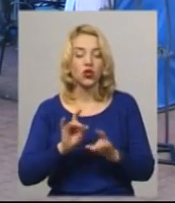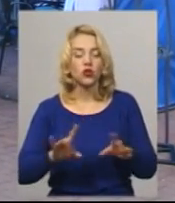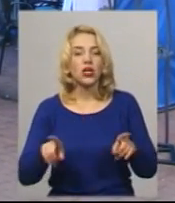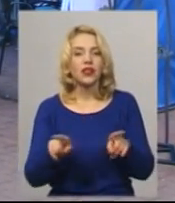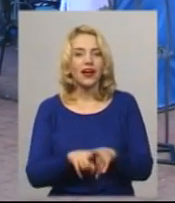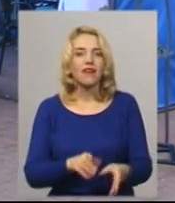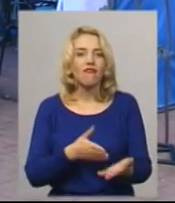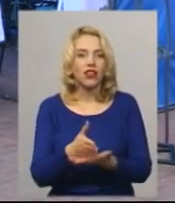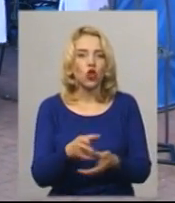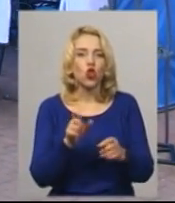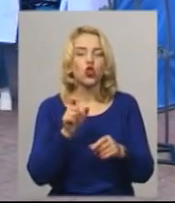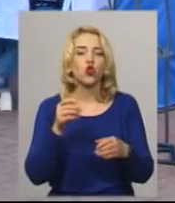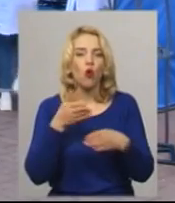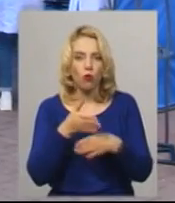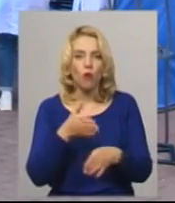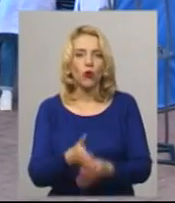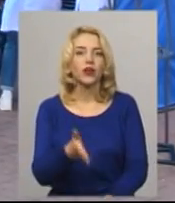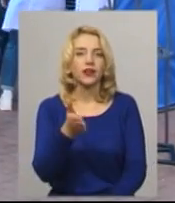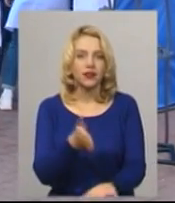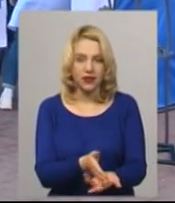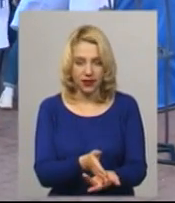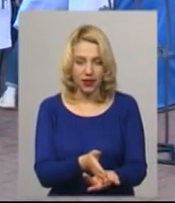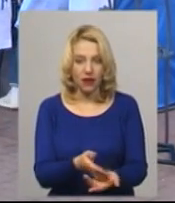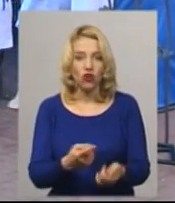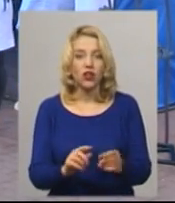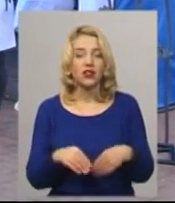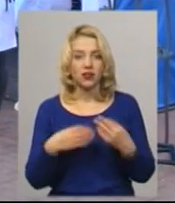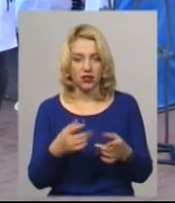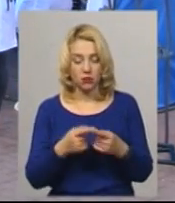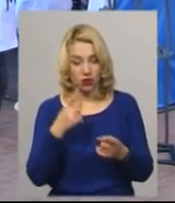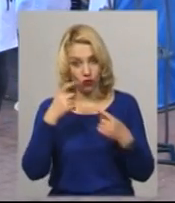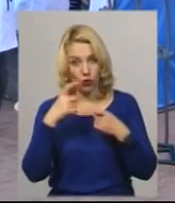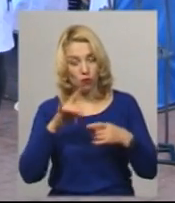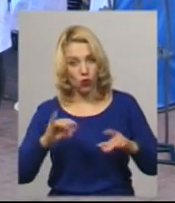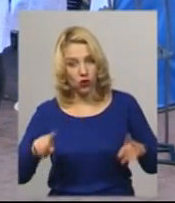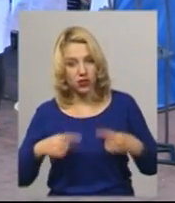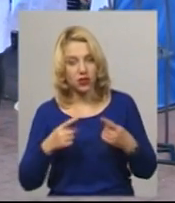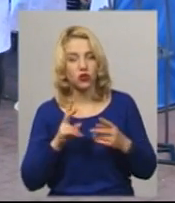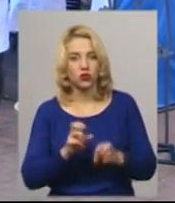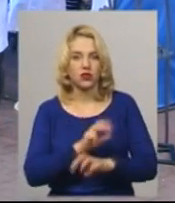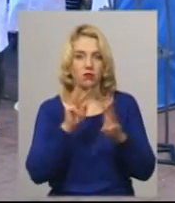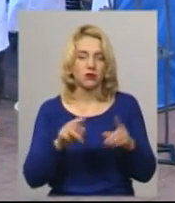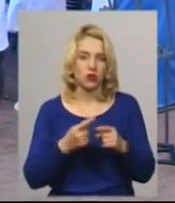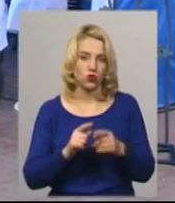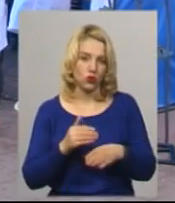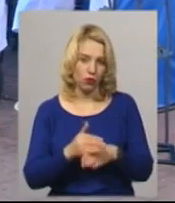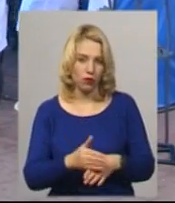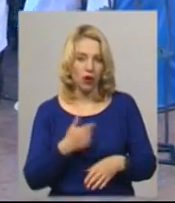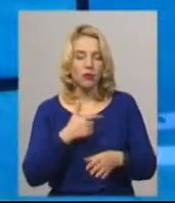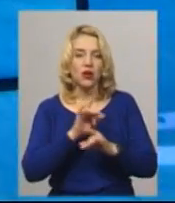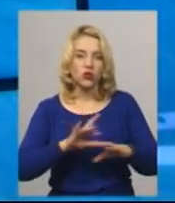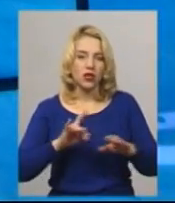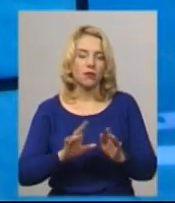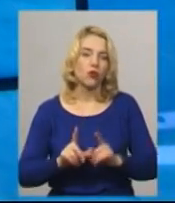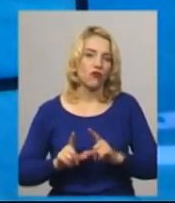допомоги є, вона надається. Ми інформуємо їх про організацію, яка забезпечує таку допомогу. Ми розказуємо про виїзні бригади.